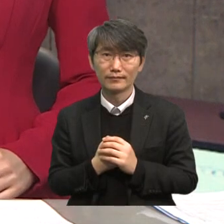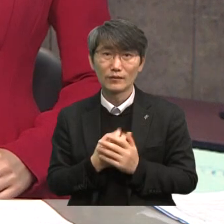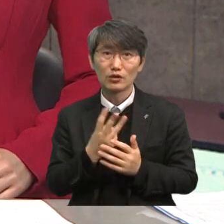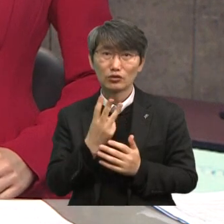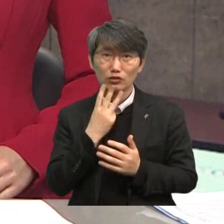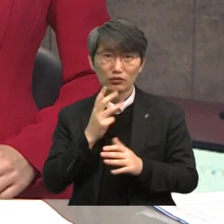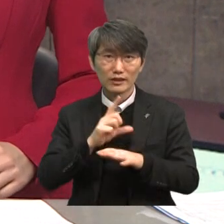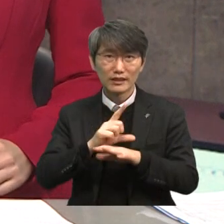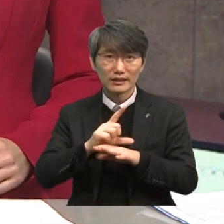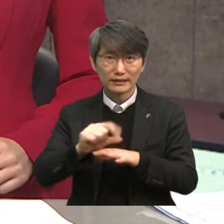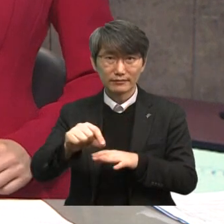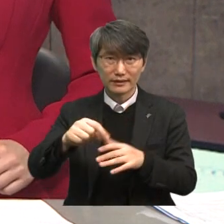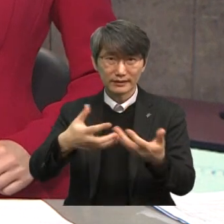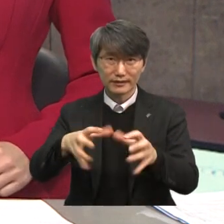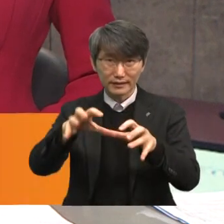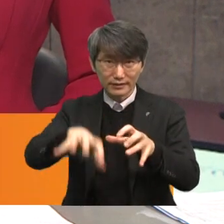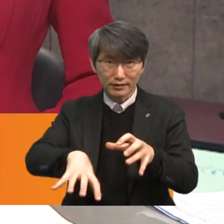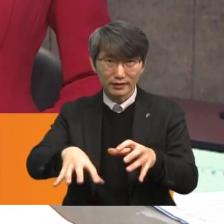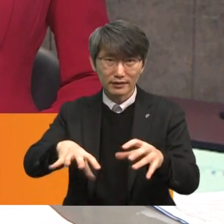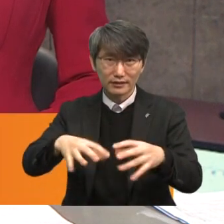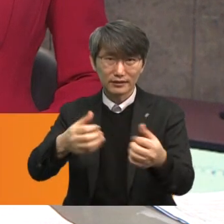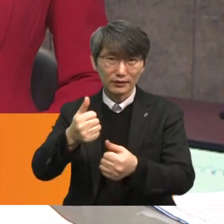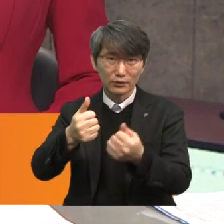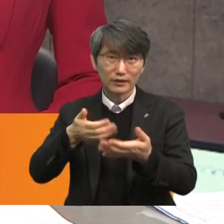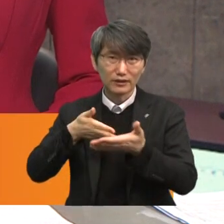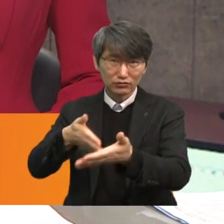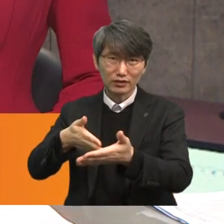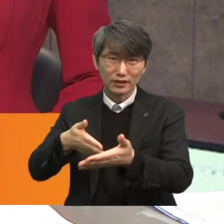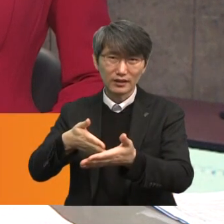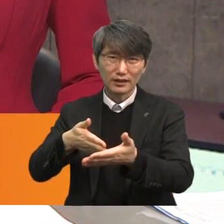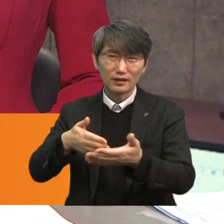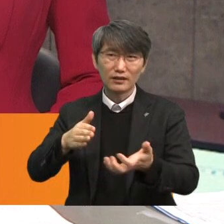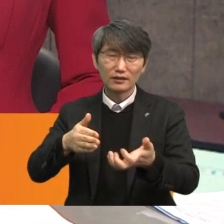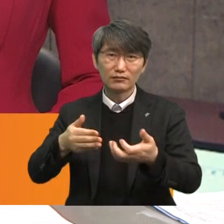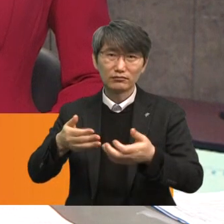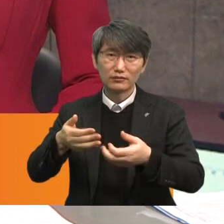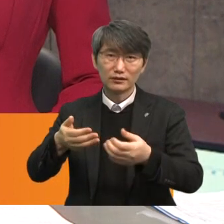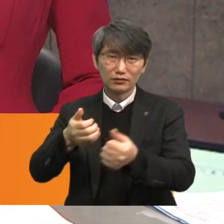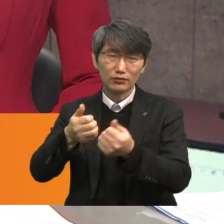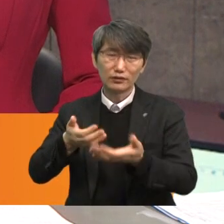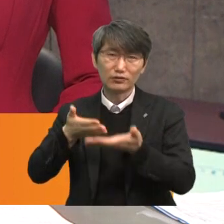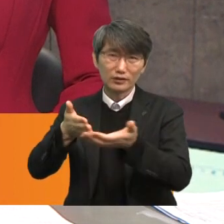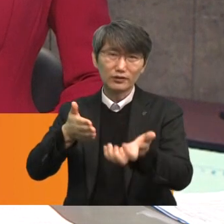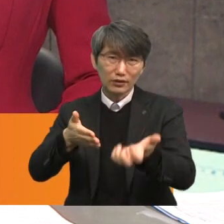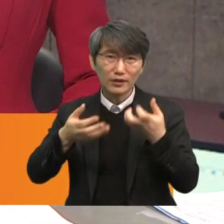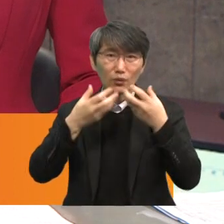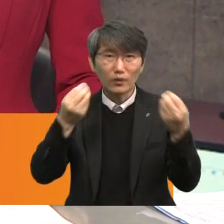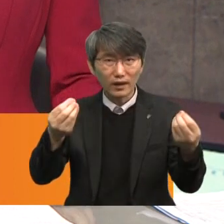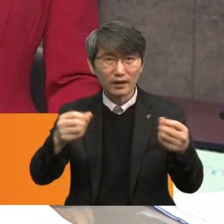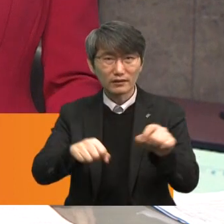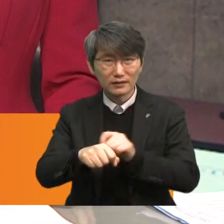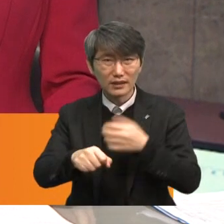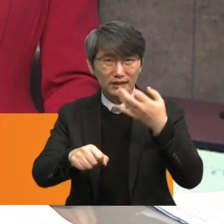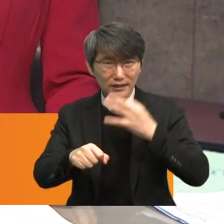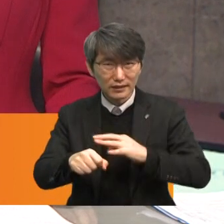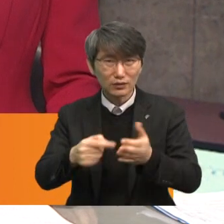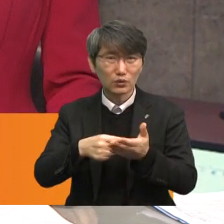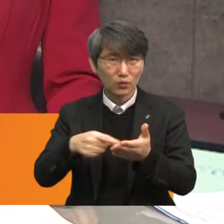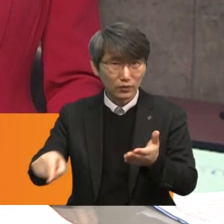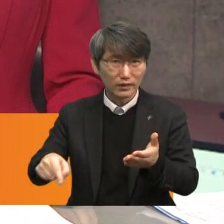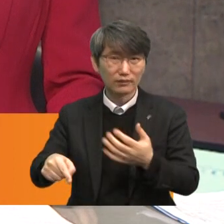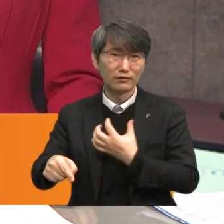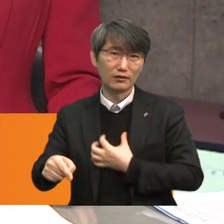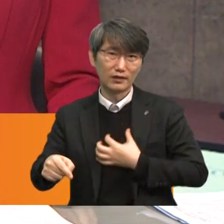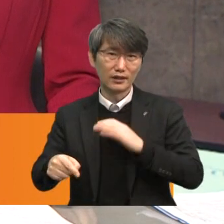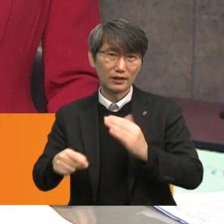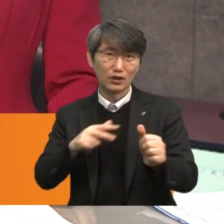서울의 한 지방자치단체에서 의회에 제출한 예산안을 심의 전에 전면 공개했습니다. 또 특정인에게 이익이나 불이익을 줄